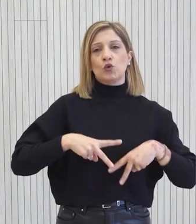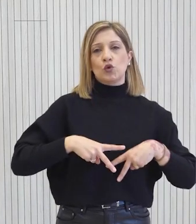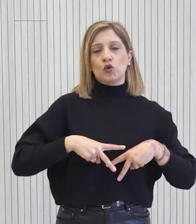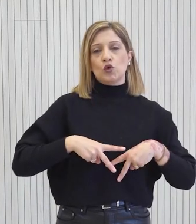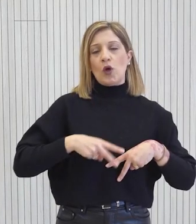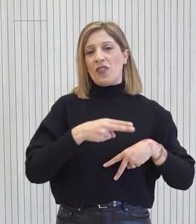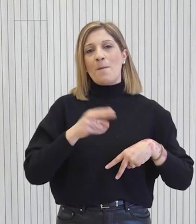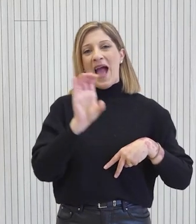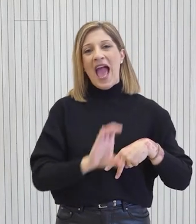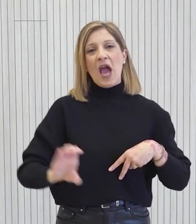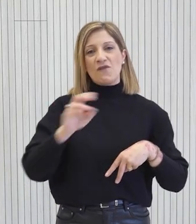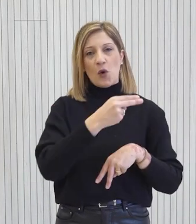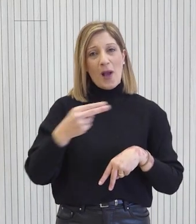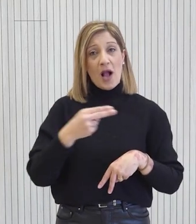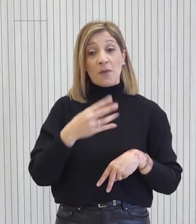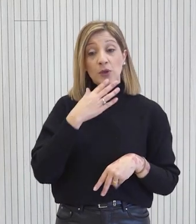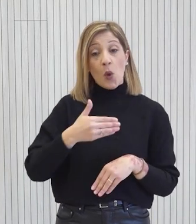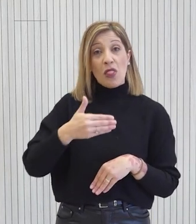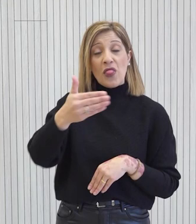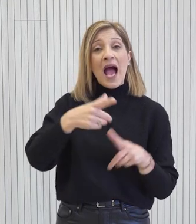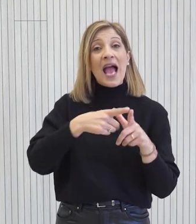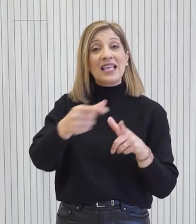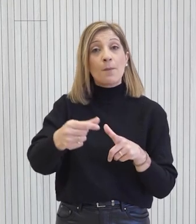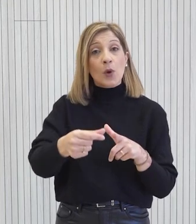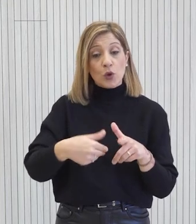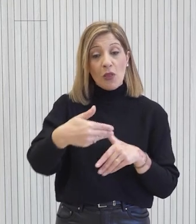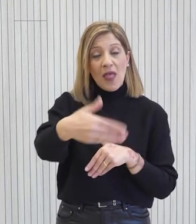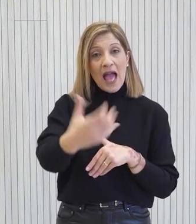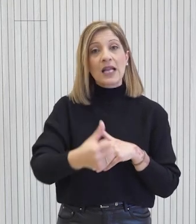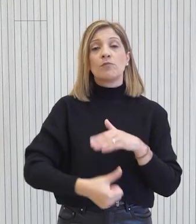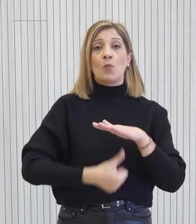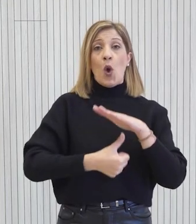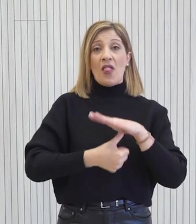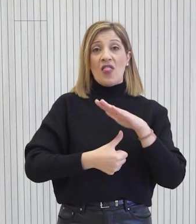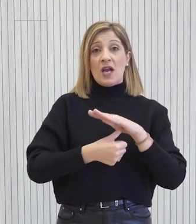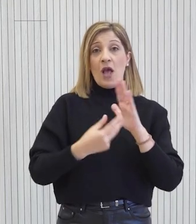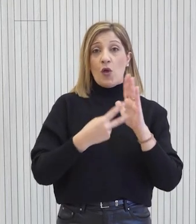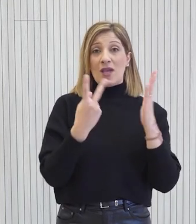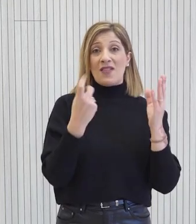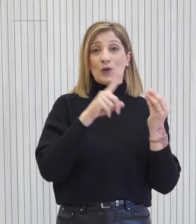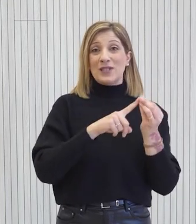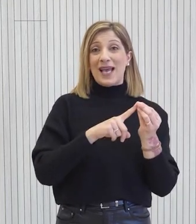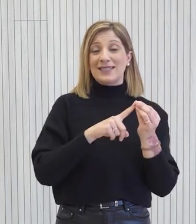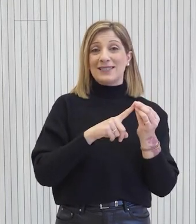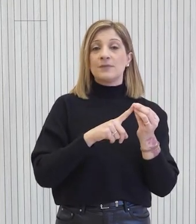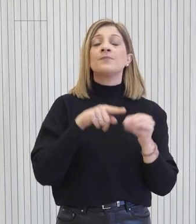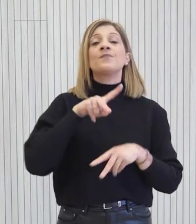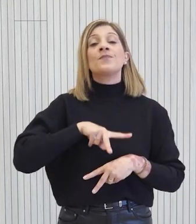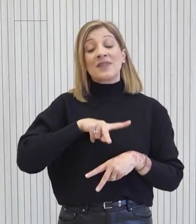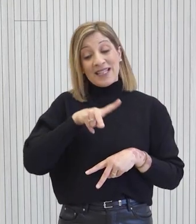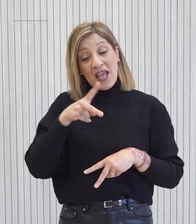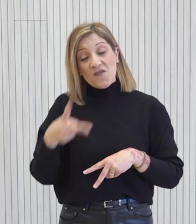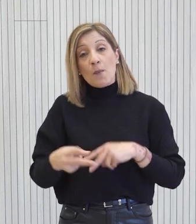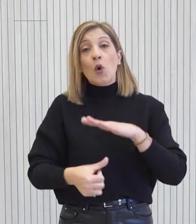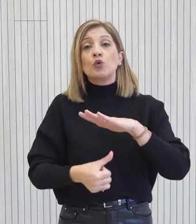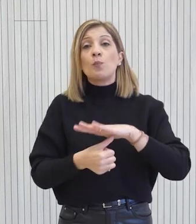Θέματα, εν ώψη της ανάληψης της Κυπριακής Προεδρίας του Συμβουλίου της Ευρωπαϊκής Ένωσης το πρώτο εξάμεινο του 2026. Ο Υφυπουργός Προεδρίας